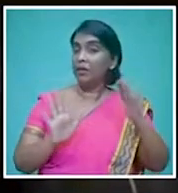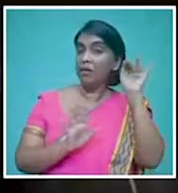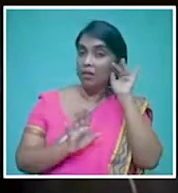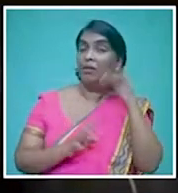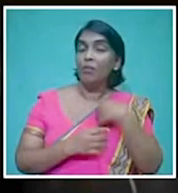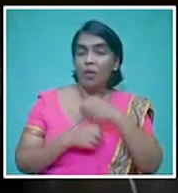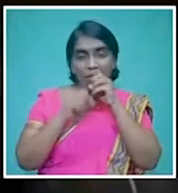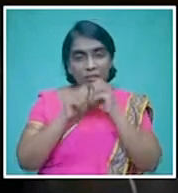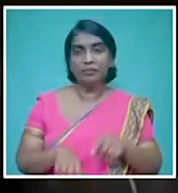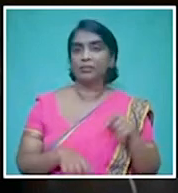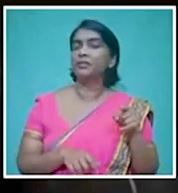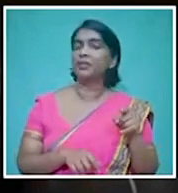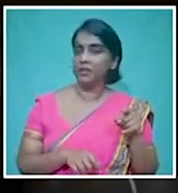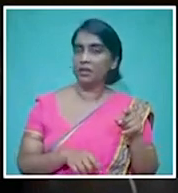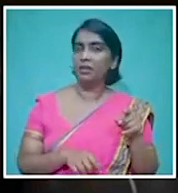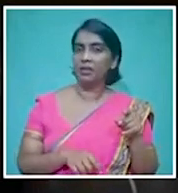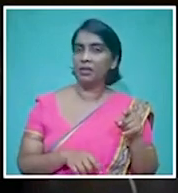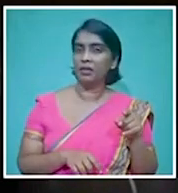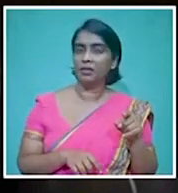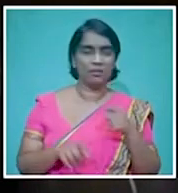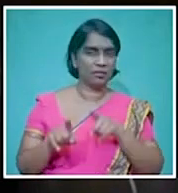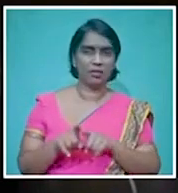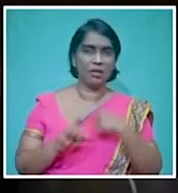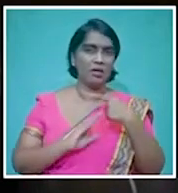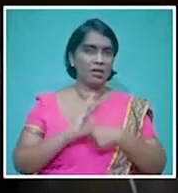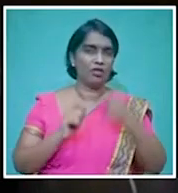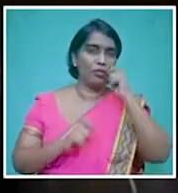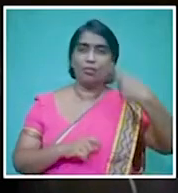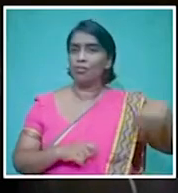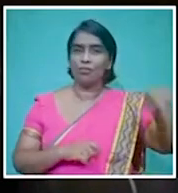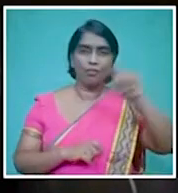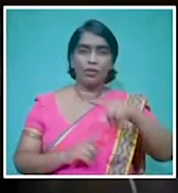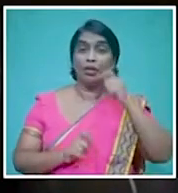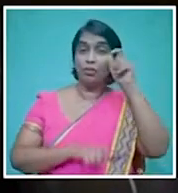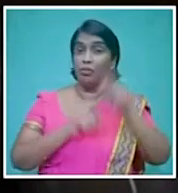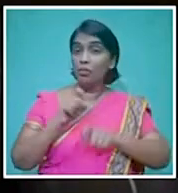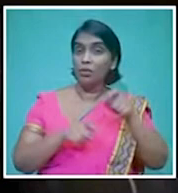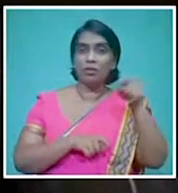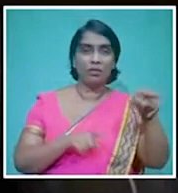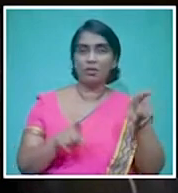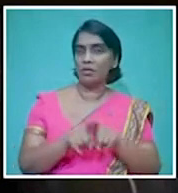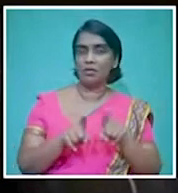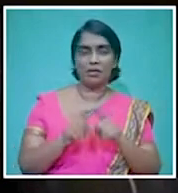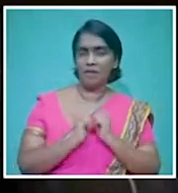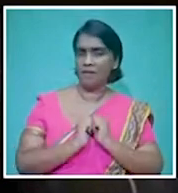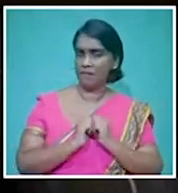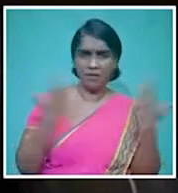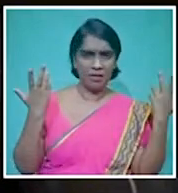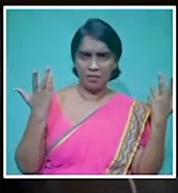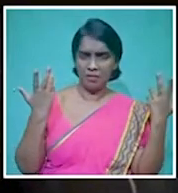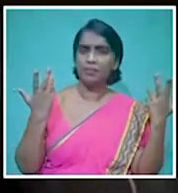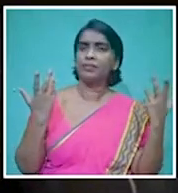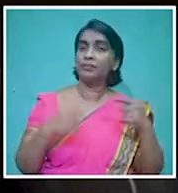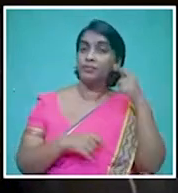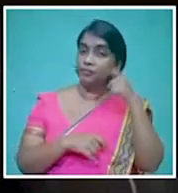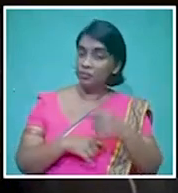එහෙයි කියන දෙයක් මේ රටේ ජනතාවට මේ රටේ පුරවැසියන්ට එහෙම කරන්න අවශ්‍යතාවයක් නැහැ. ඉතින්